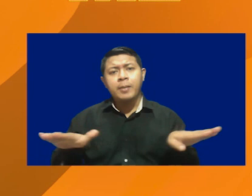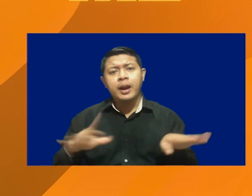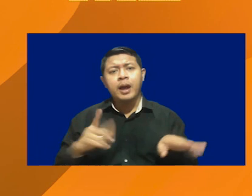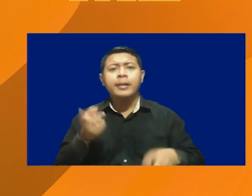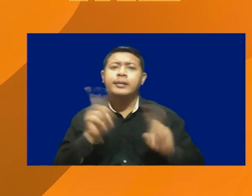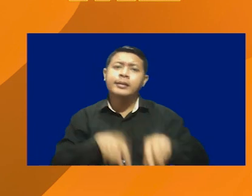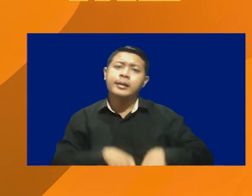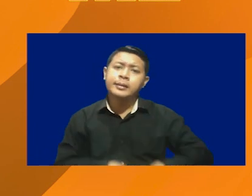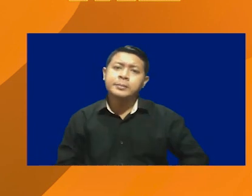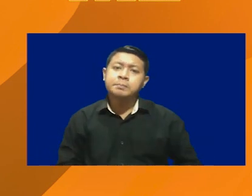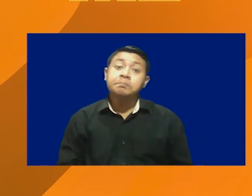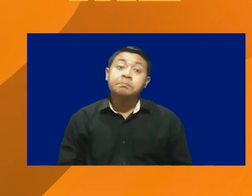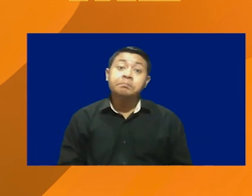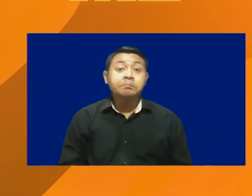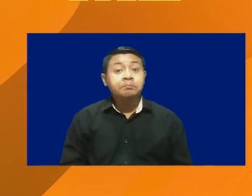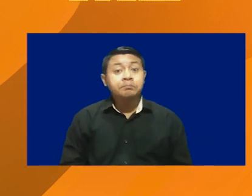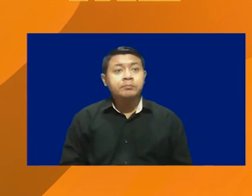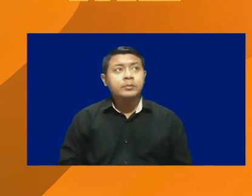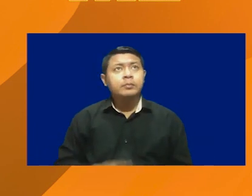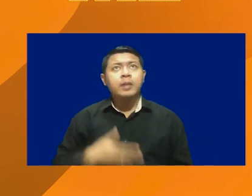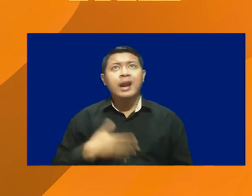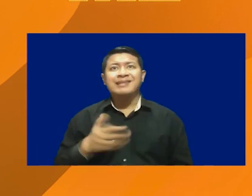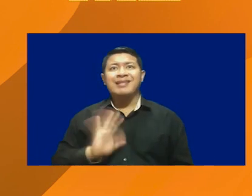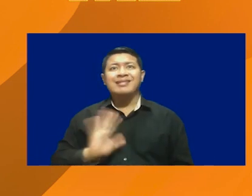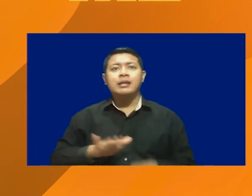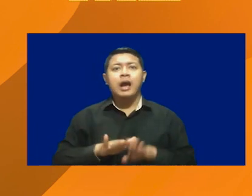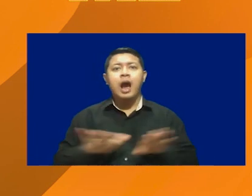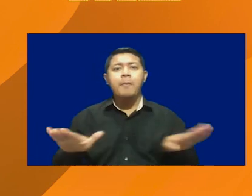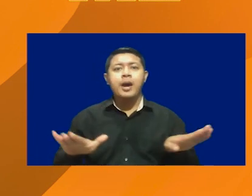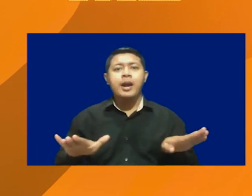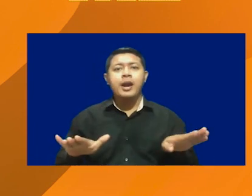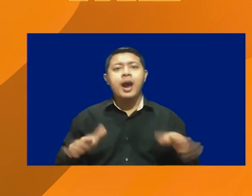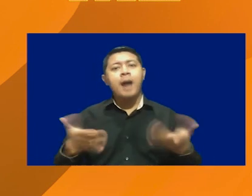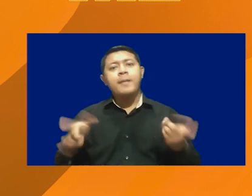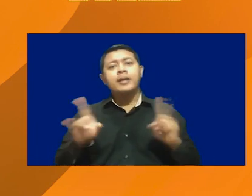merasa tidak aman?